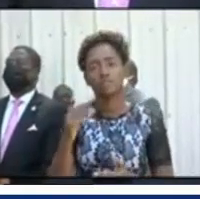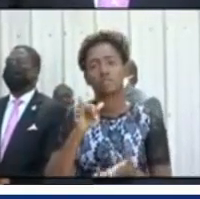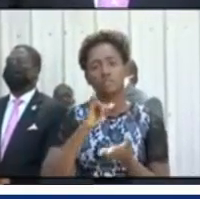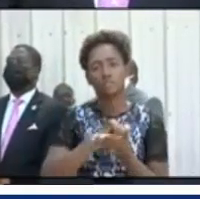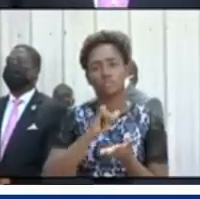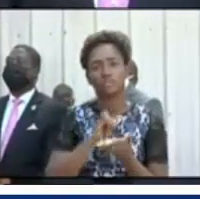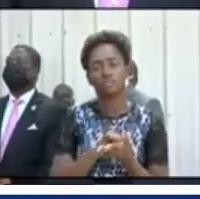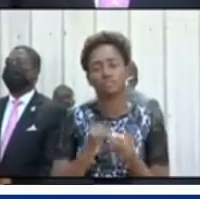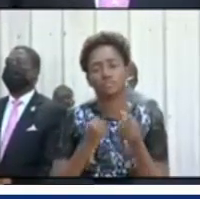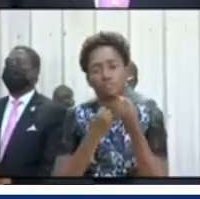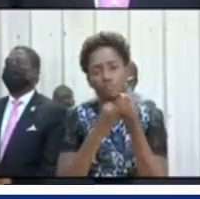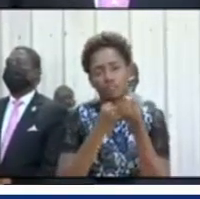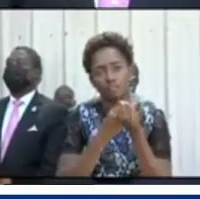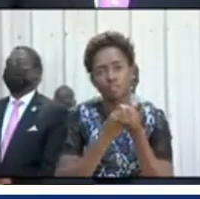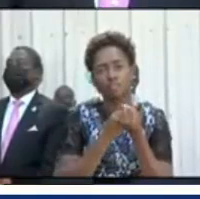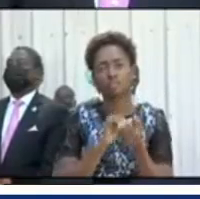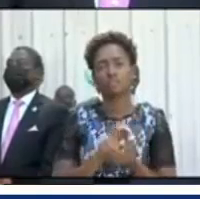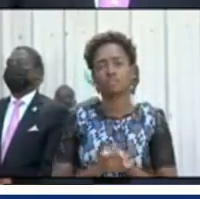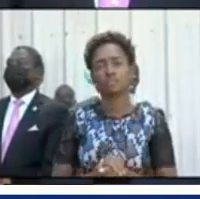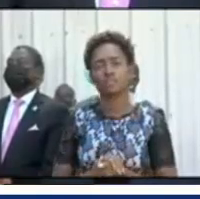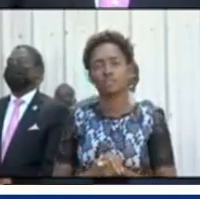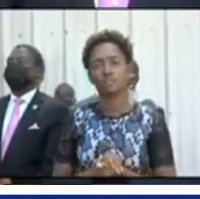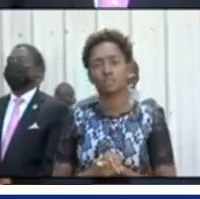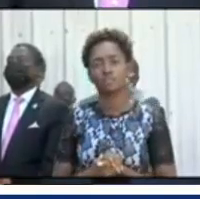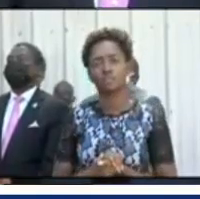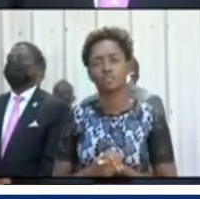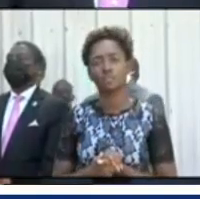yo est soutenable. On croit que